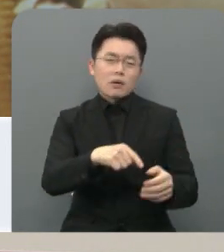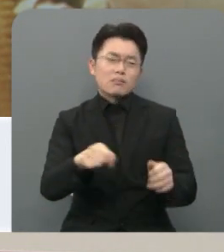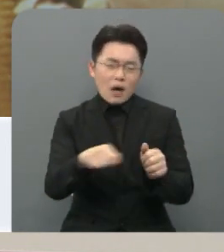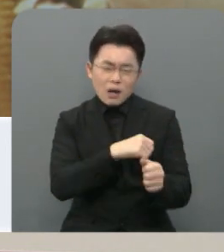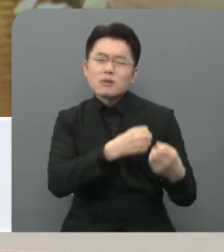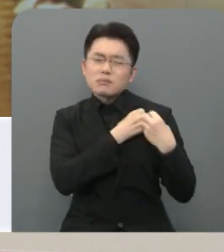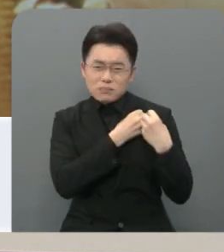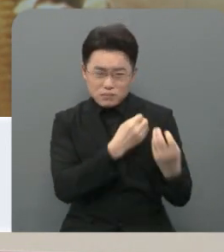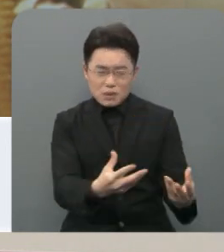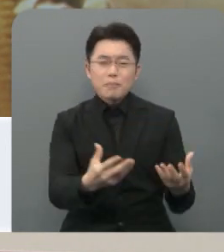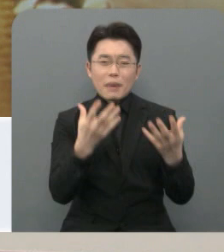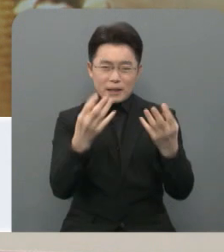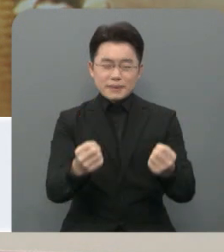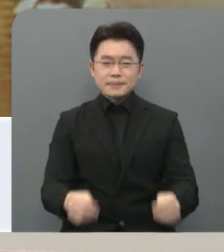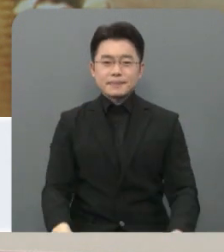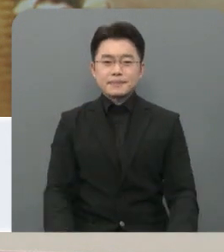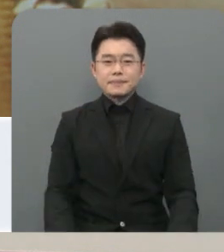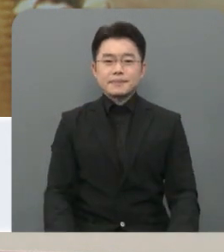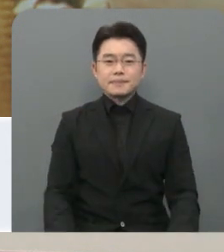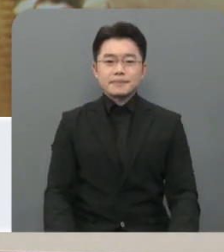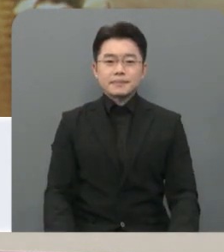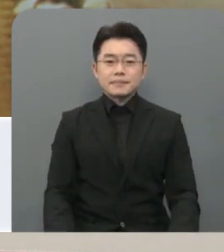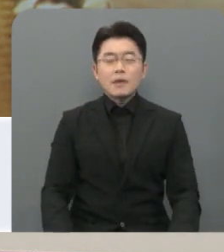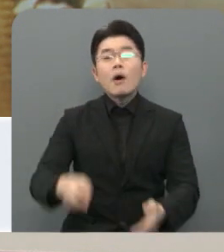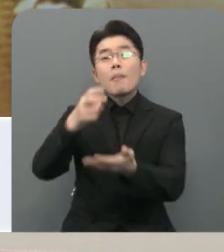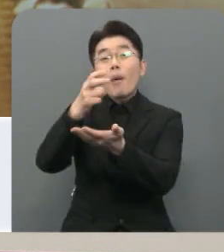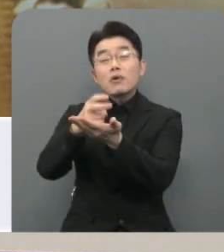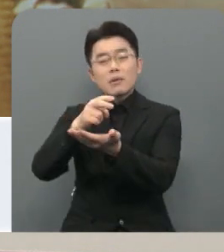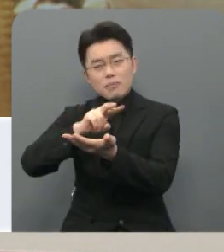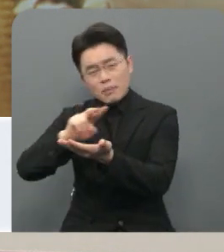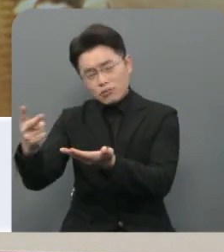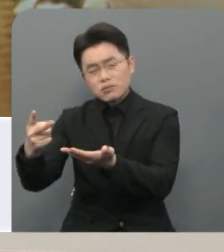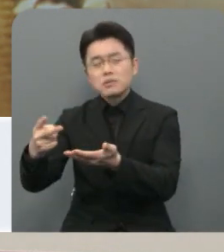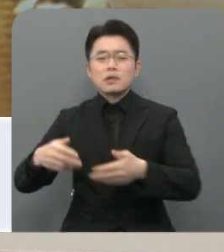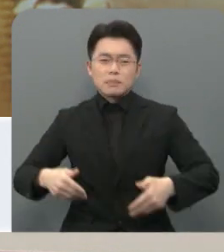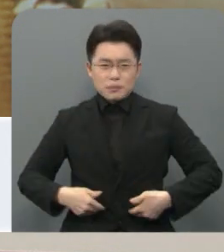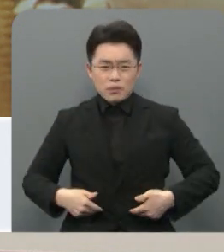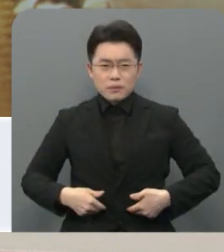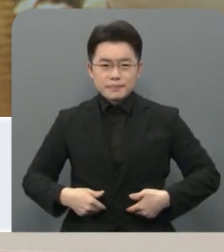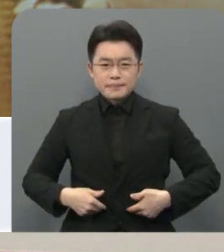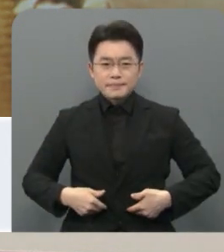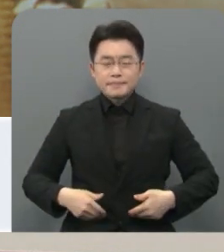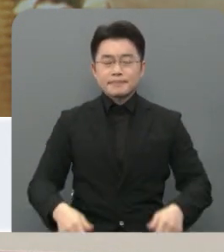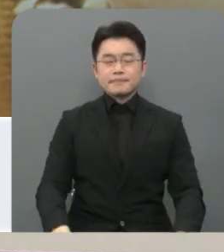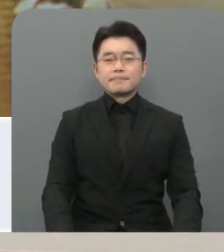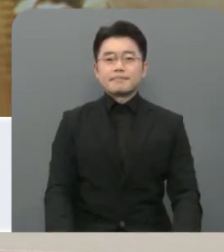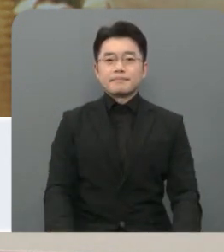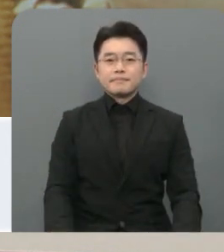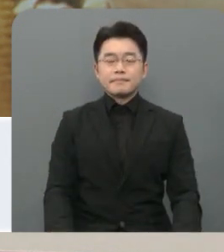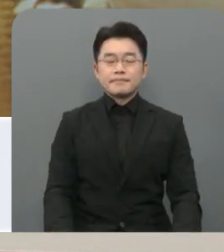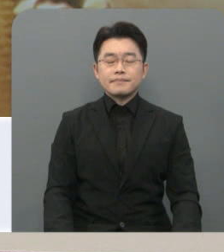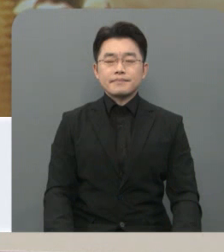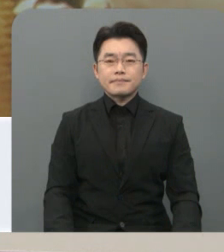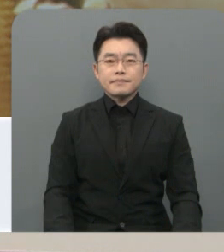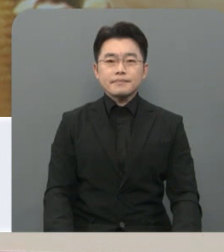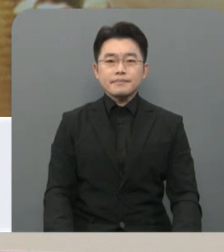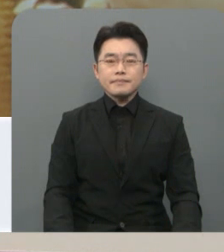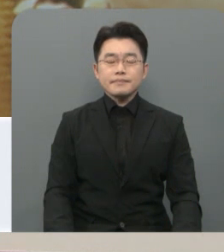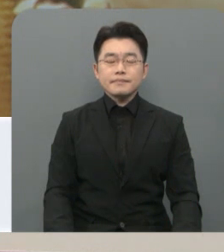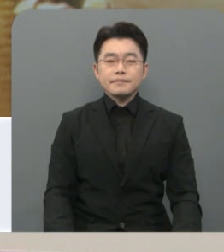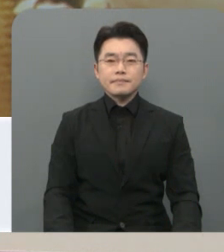가까운 열악한 환경에 노출돼 있었습니다. 법을 바꾸지 않으면 근본적인 해결은 어려워 보입니다. 박민경 기자가